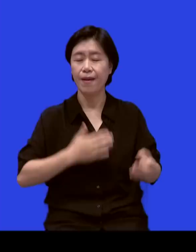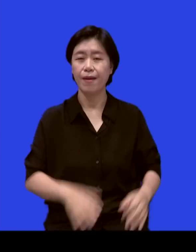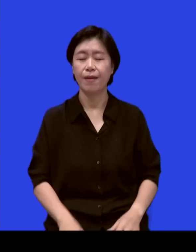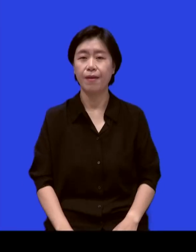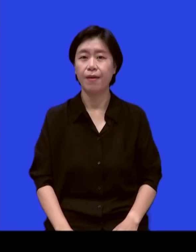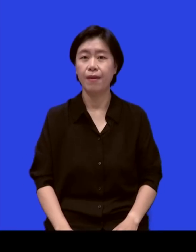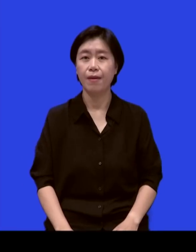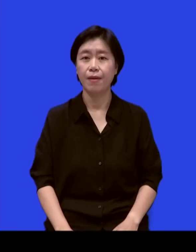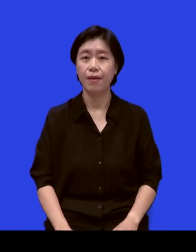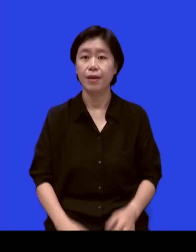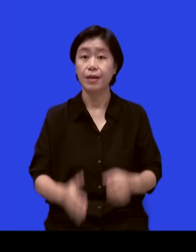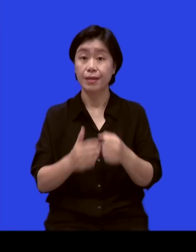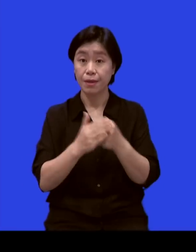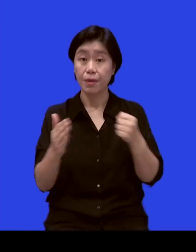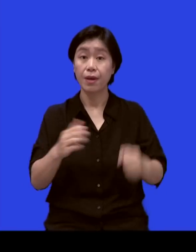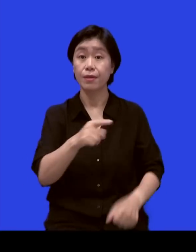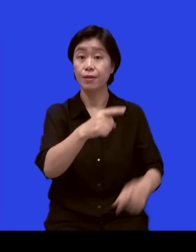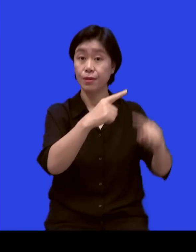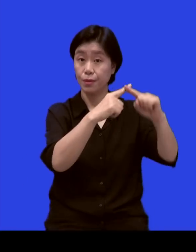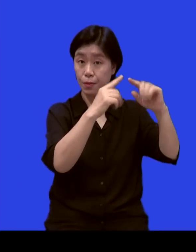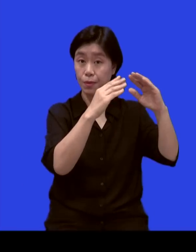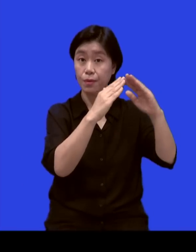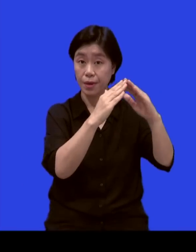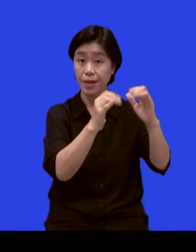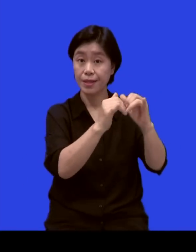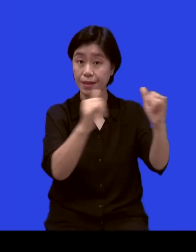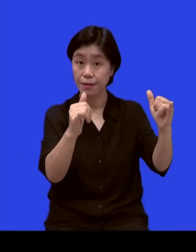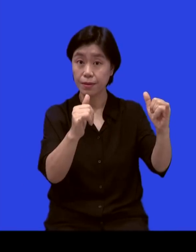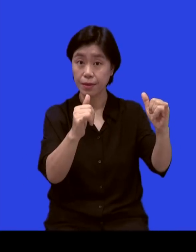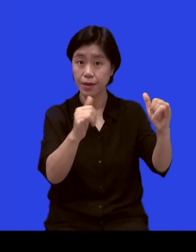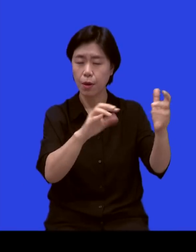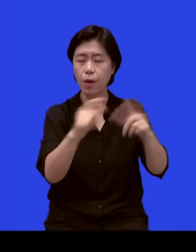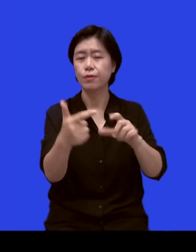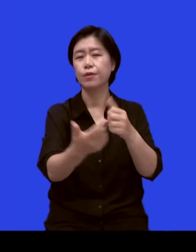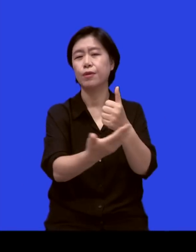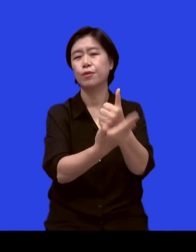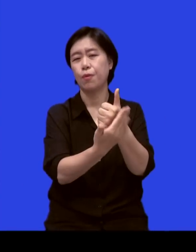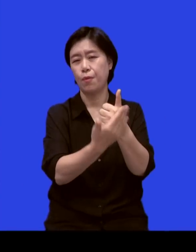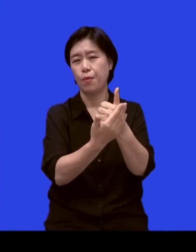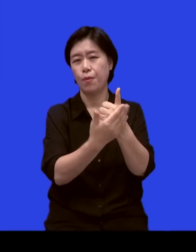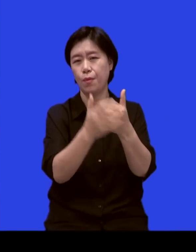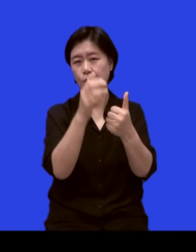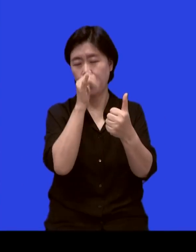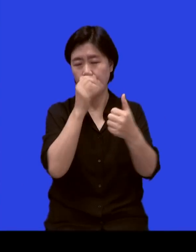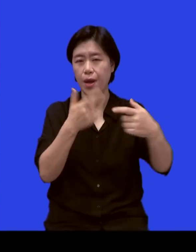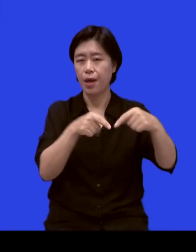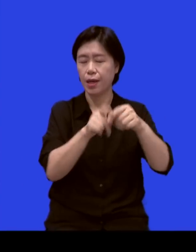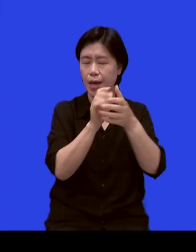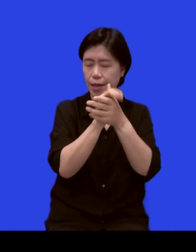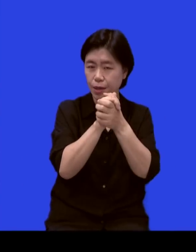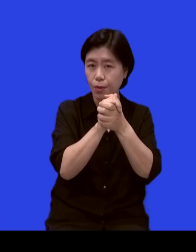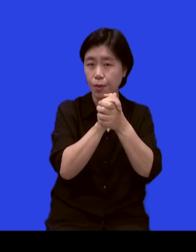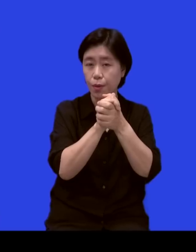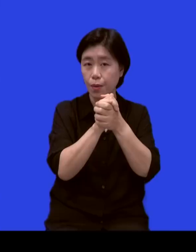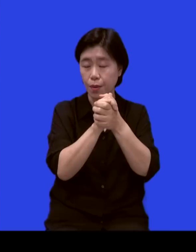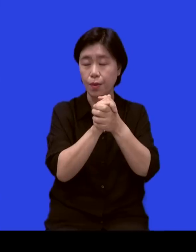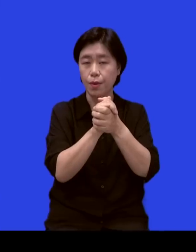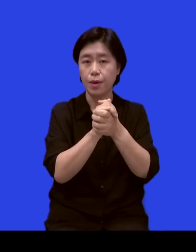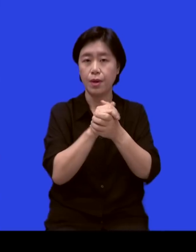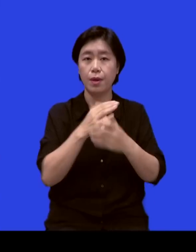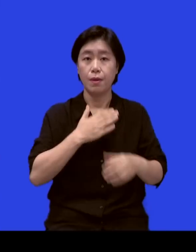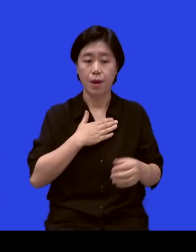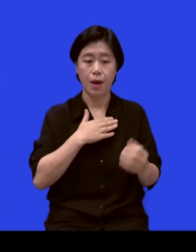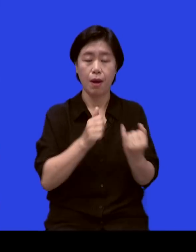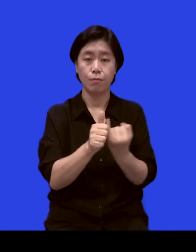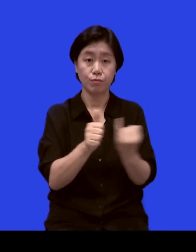드린다. 그래가지고 이제 상남교회에서 이제 도와주신 거죠. 협력을 해주시는 같이 거예요. 기도하고. 예. 네, 저희 장인어른